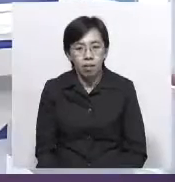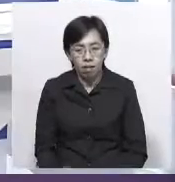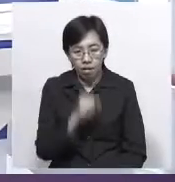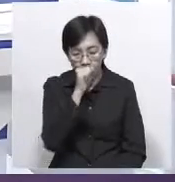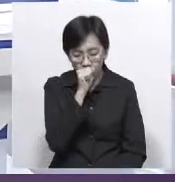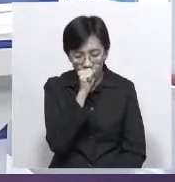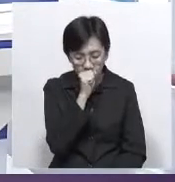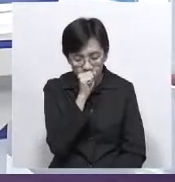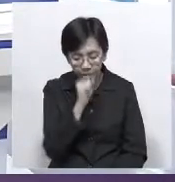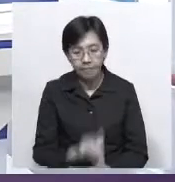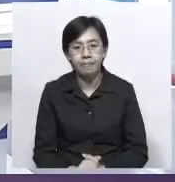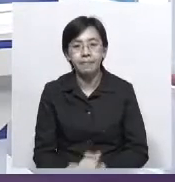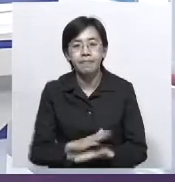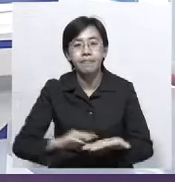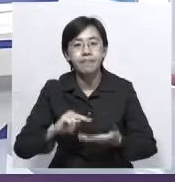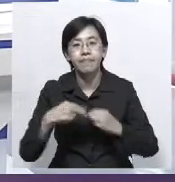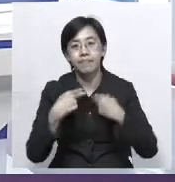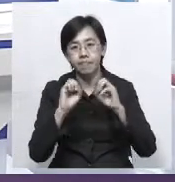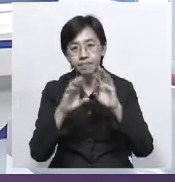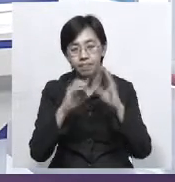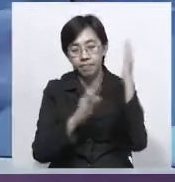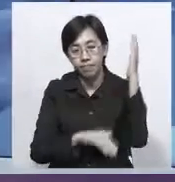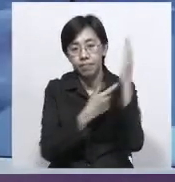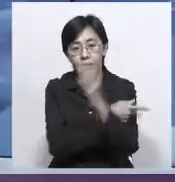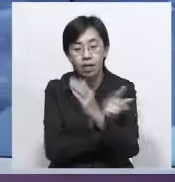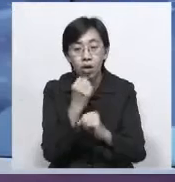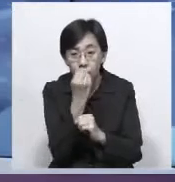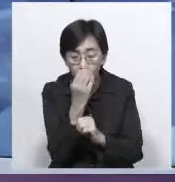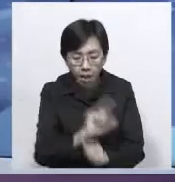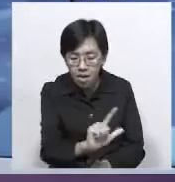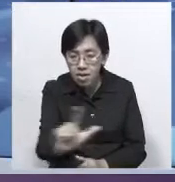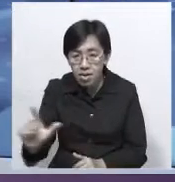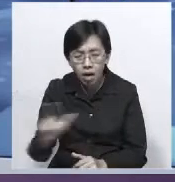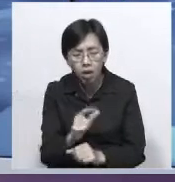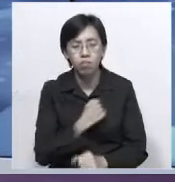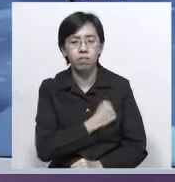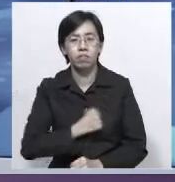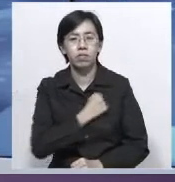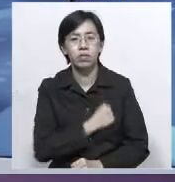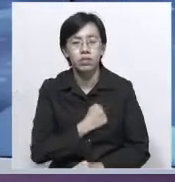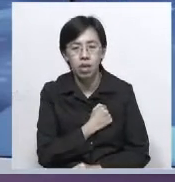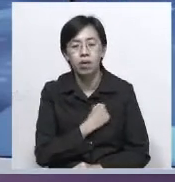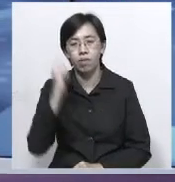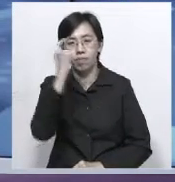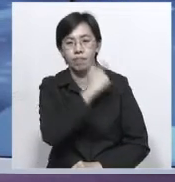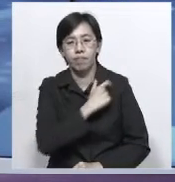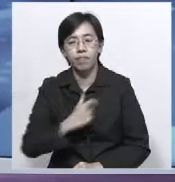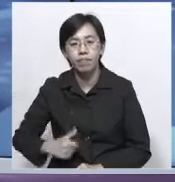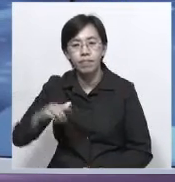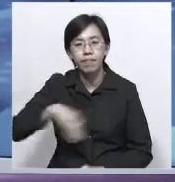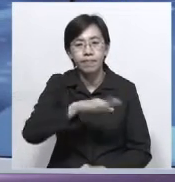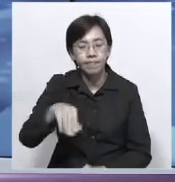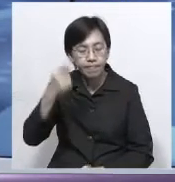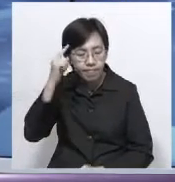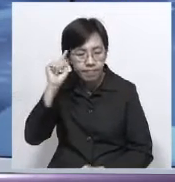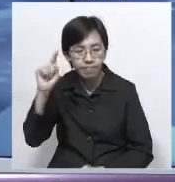ส่วนที่มหาวิทยาลัยราชภัฏภูเก็ตนะคะจัดกิจกรรมดาวเรืองบานสะพรั่งถวายอาลัยพ่อภูมิพลเพื่อน้อมสำนึกในพระมหากรุณาธิ